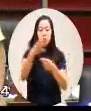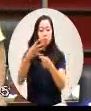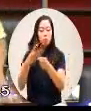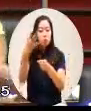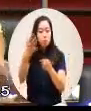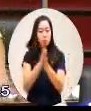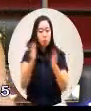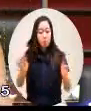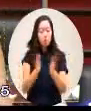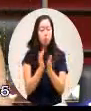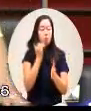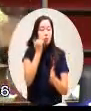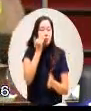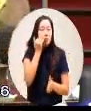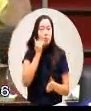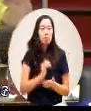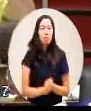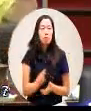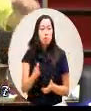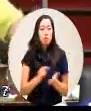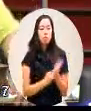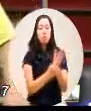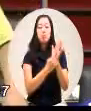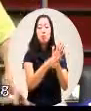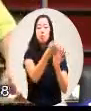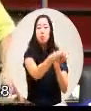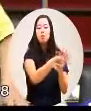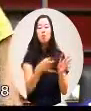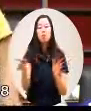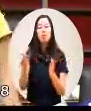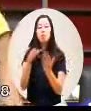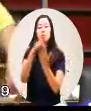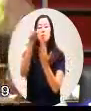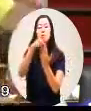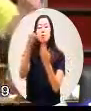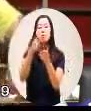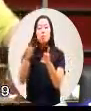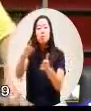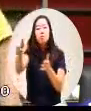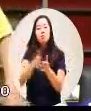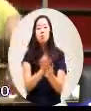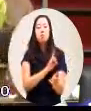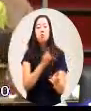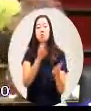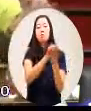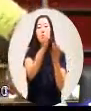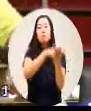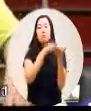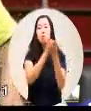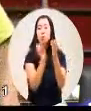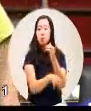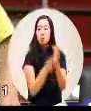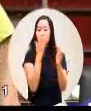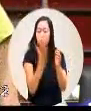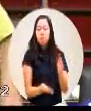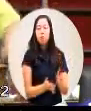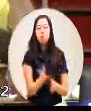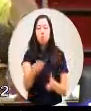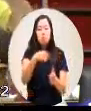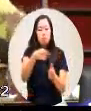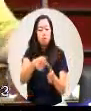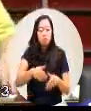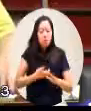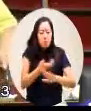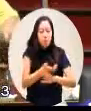啊，不表现无好，市民就自动会给淘汰啦，就会落选啦。唔免你计费心啦，教育较用心的啦。